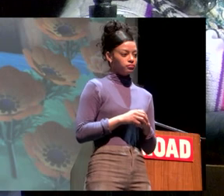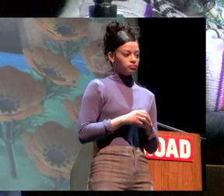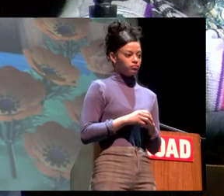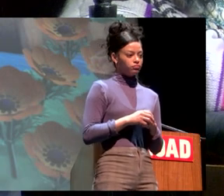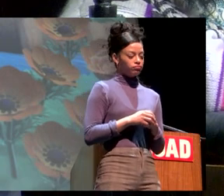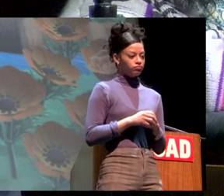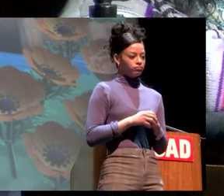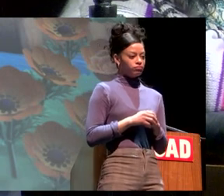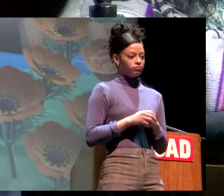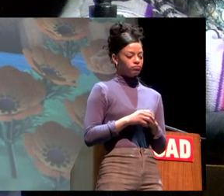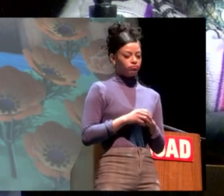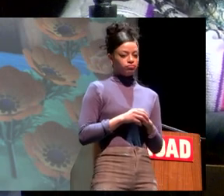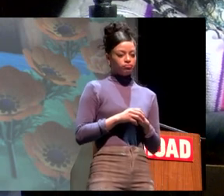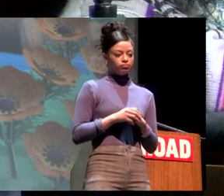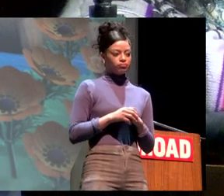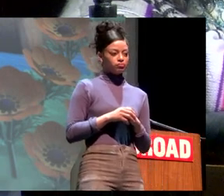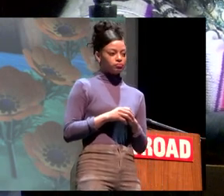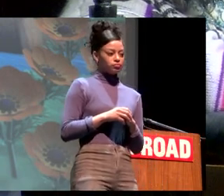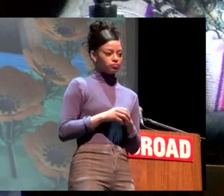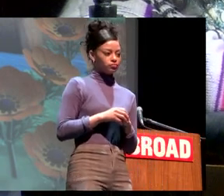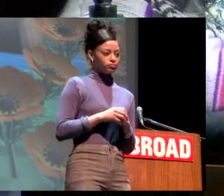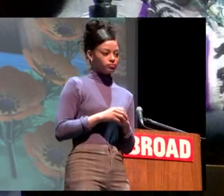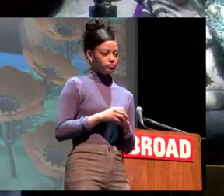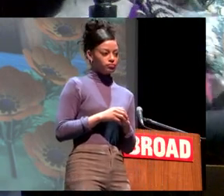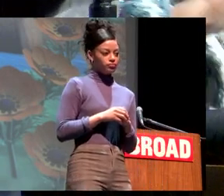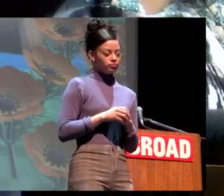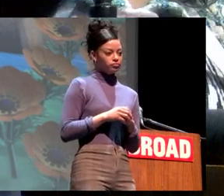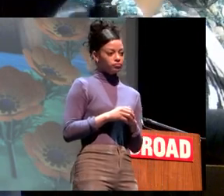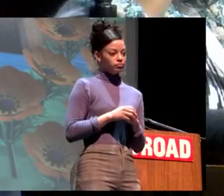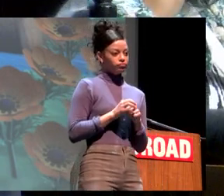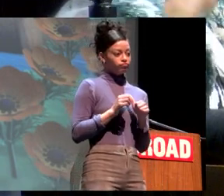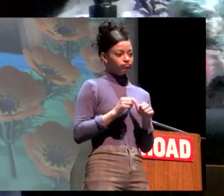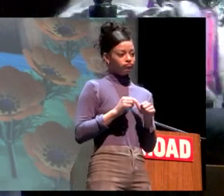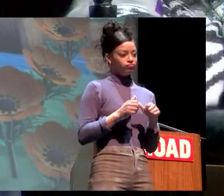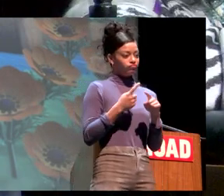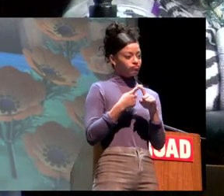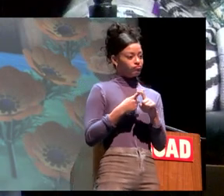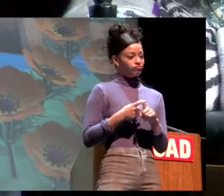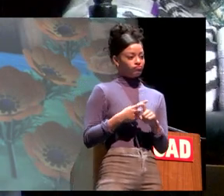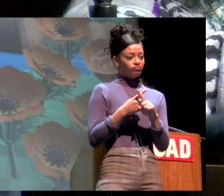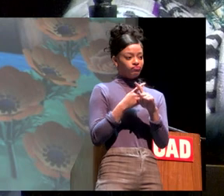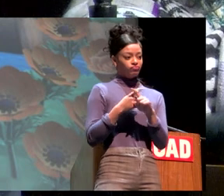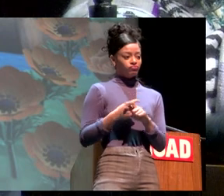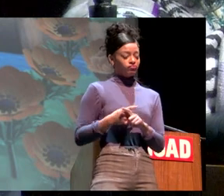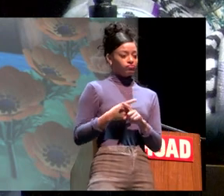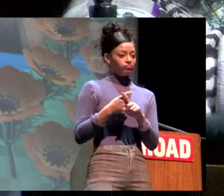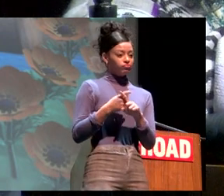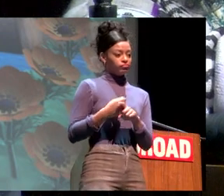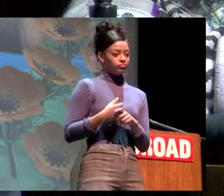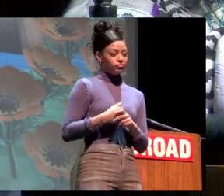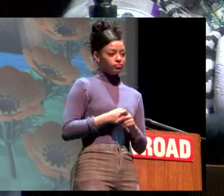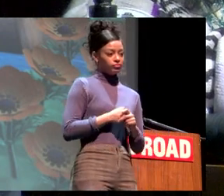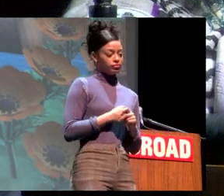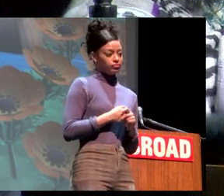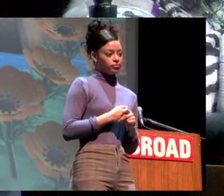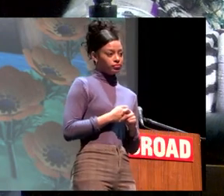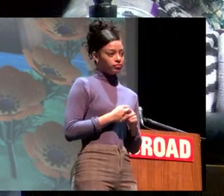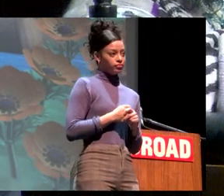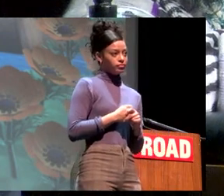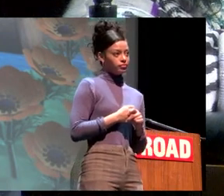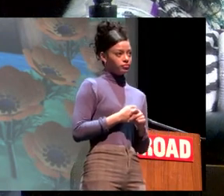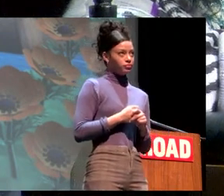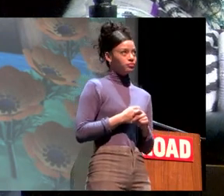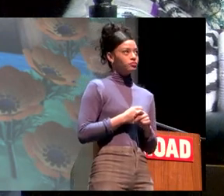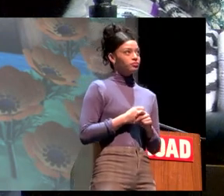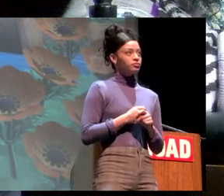ってるのかなと思って、あ、じゃあ行こうって言ったら、なんとこの、島に行くっていうアニマルクロッシングの中の。で、それ